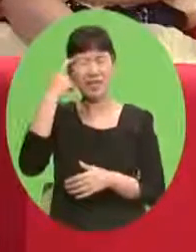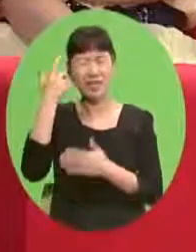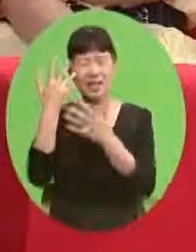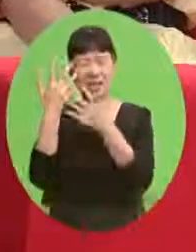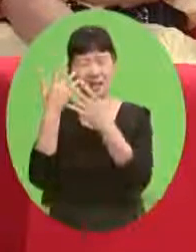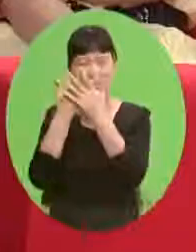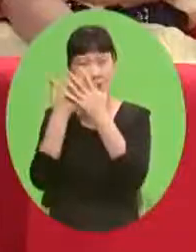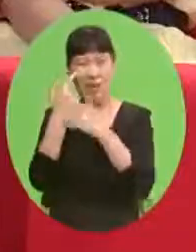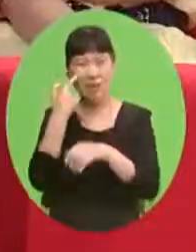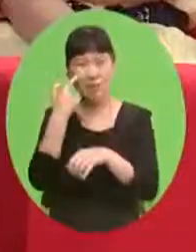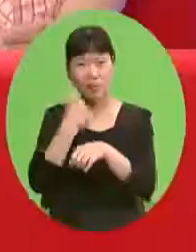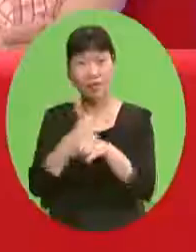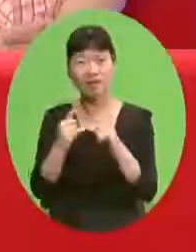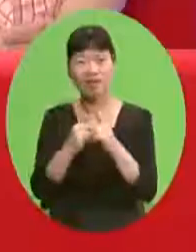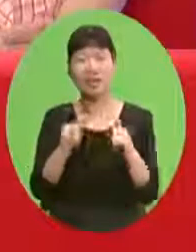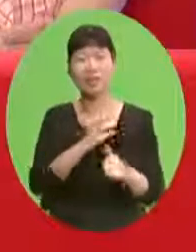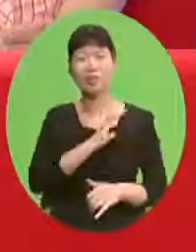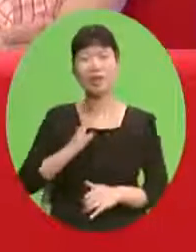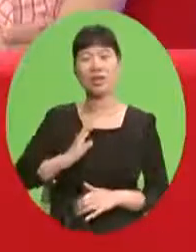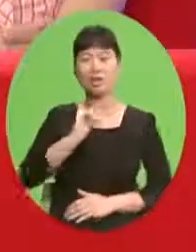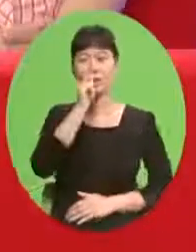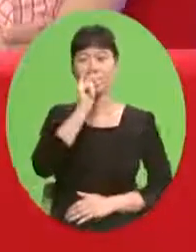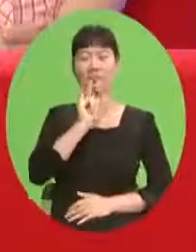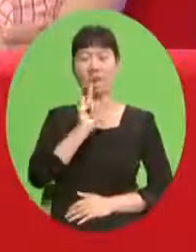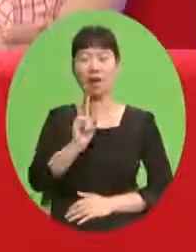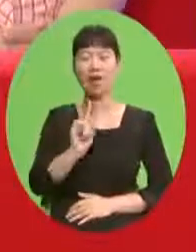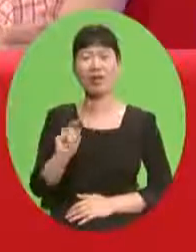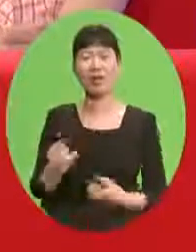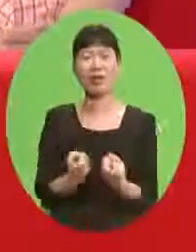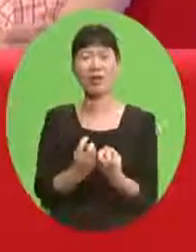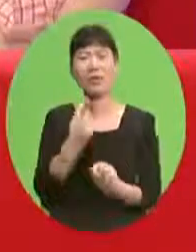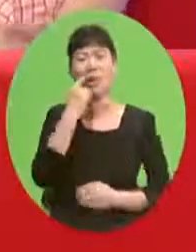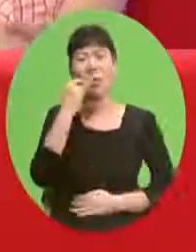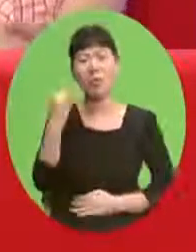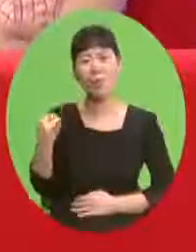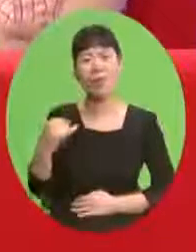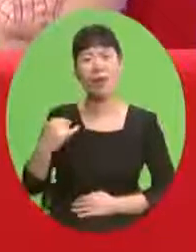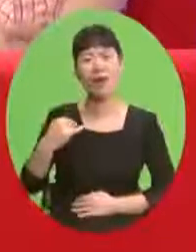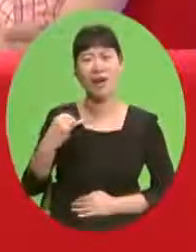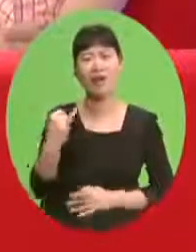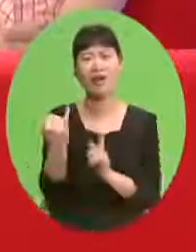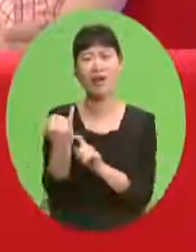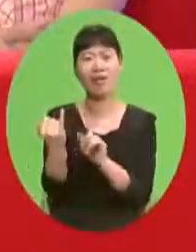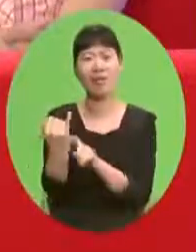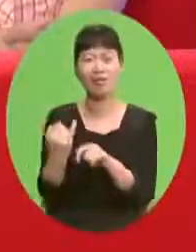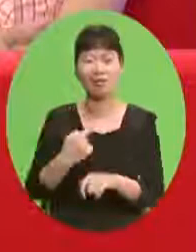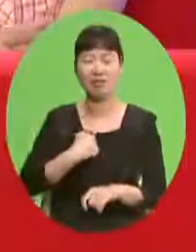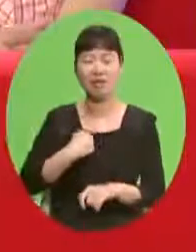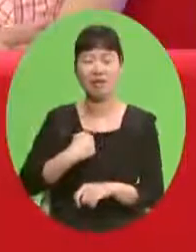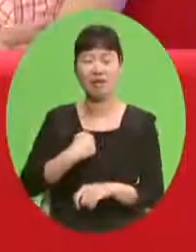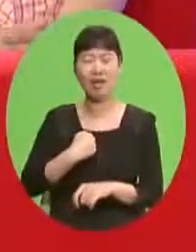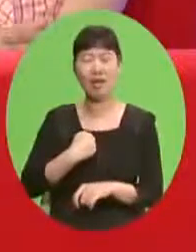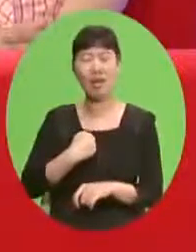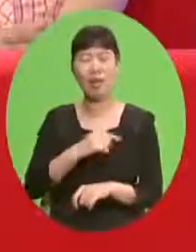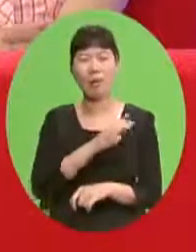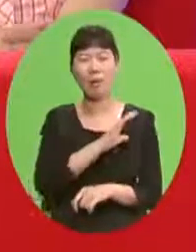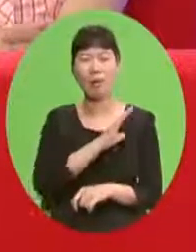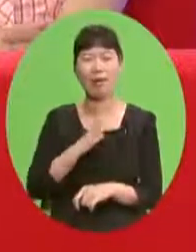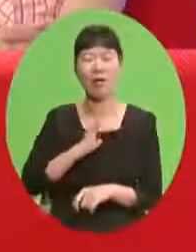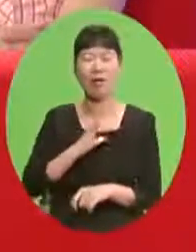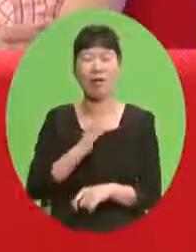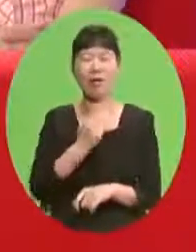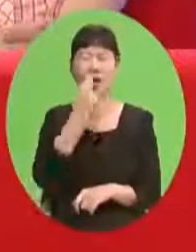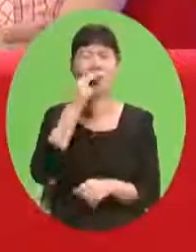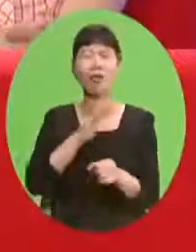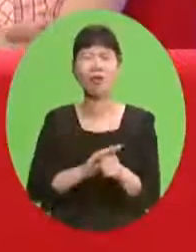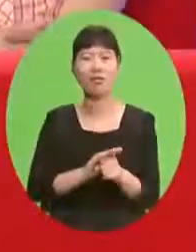해보자고요. 사람들이 그래 배신을 하기도 해. 그런데 어떻게 엄마인 당신이 내 발등을 찍어도 유분수지. 아마